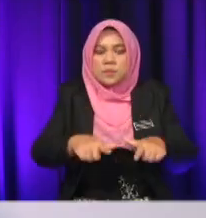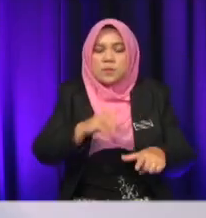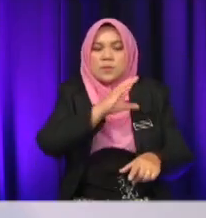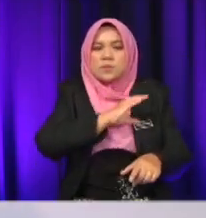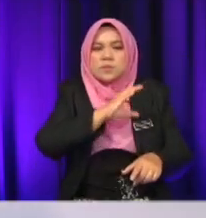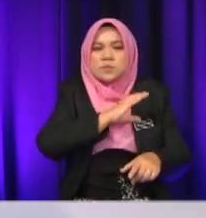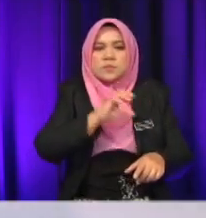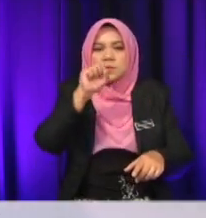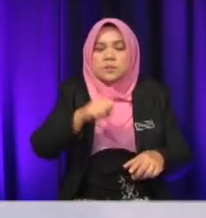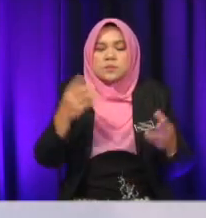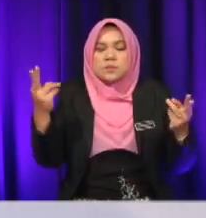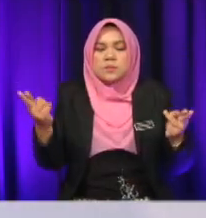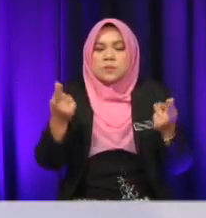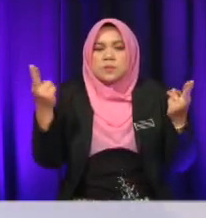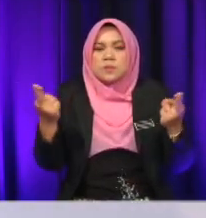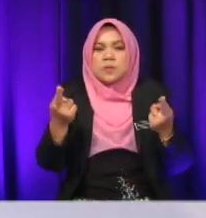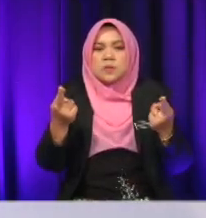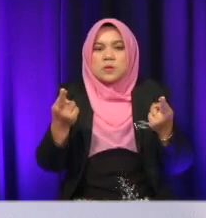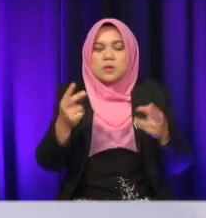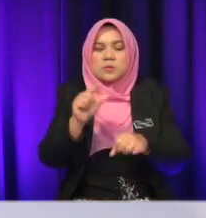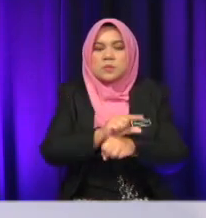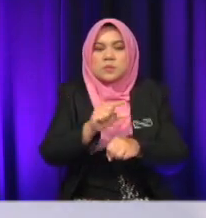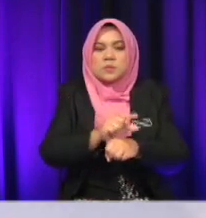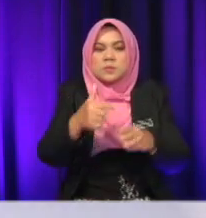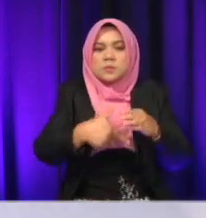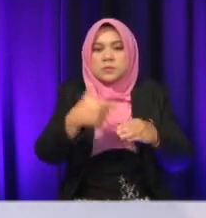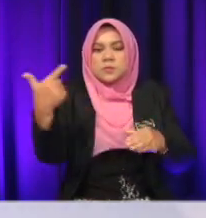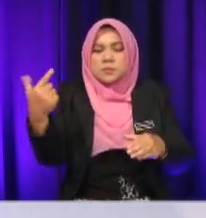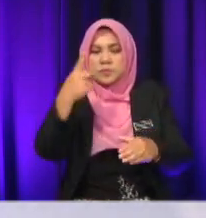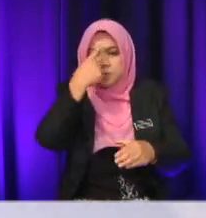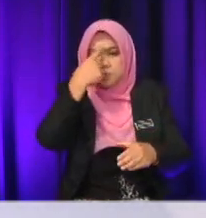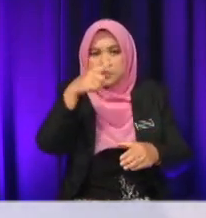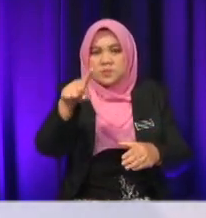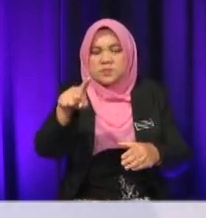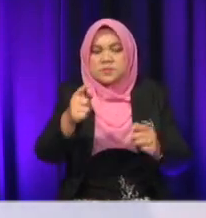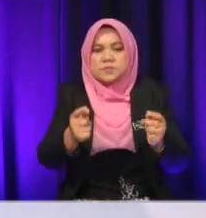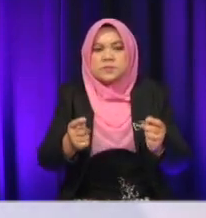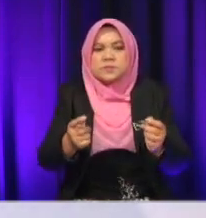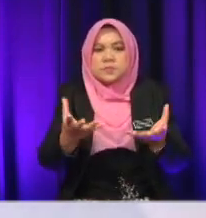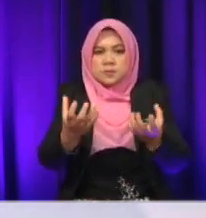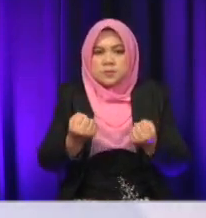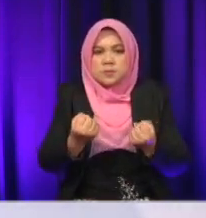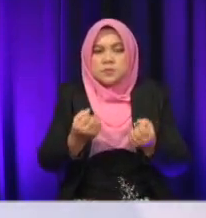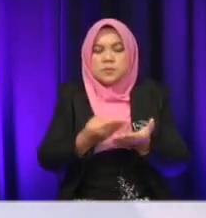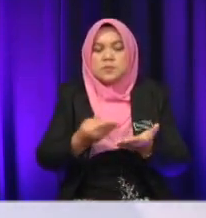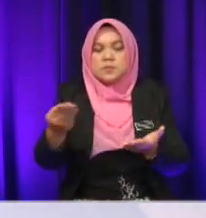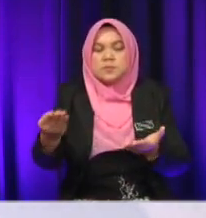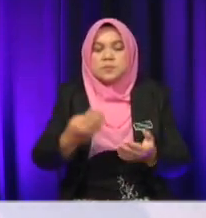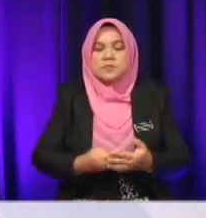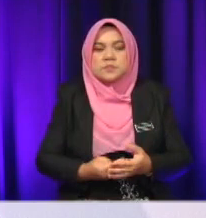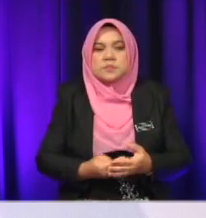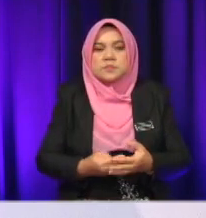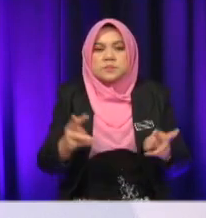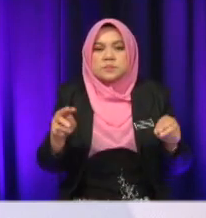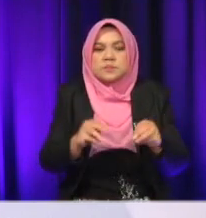yang boleh merangsang pengguna di luar sana untuk teringin memiliki. Macam Syafiqah